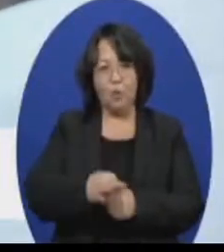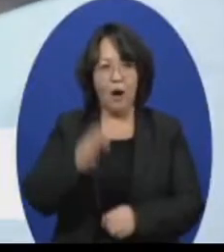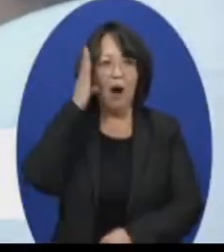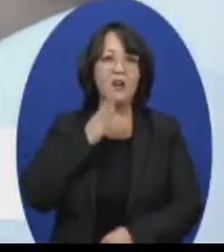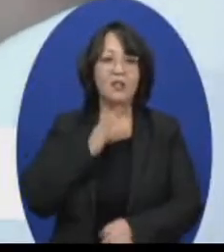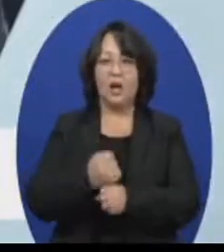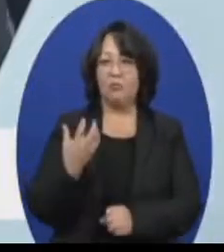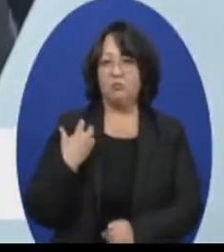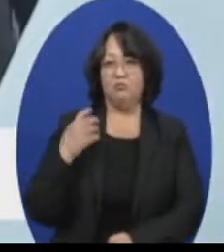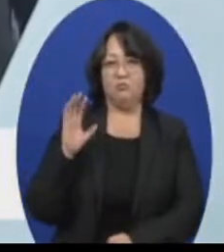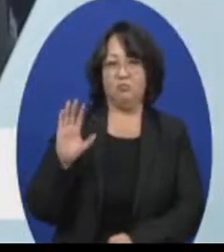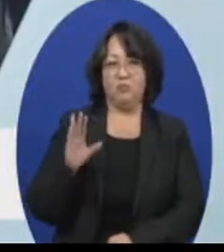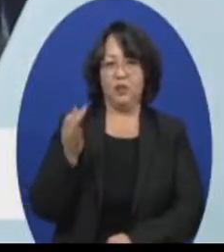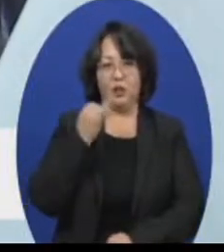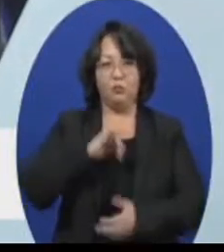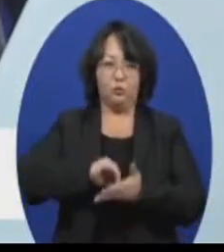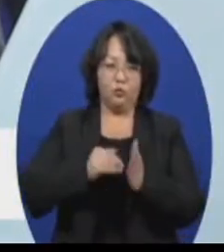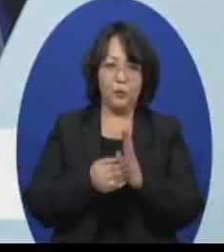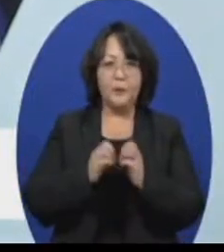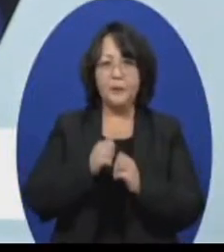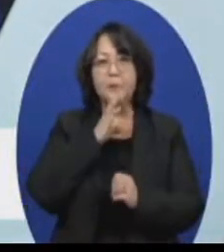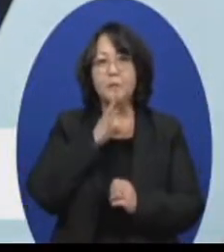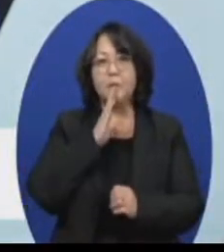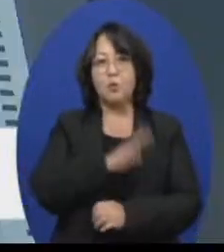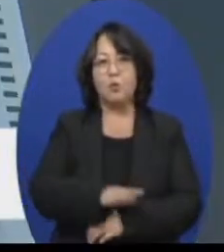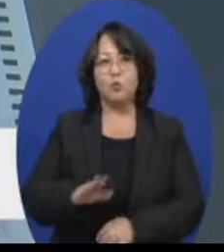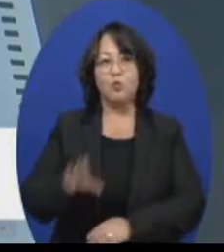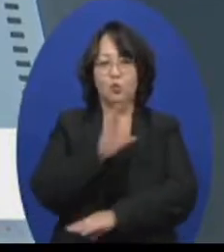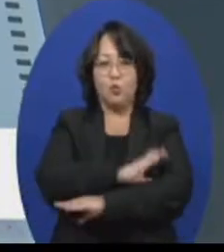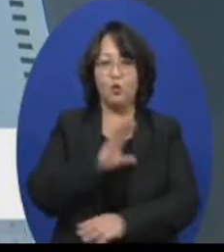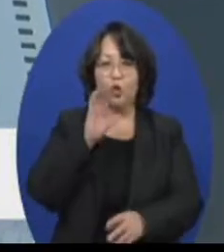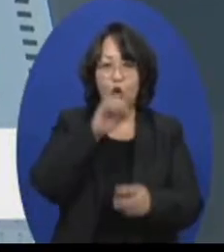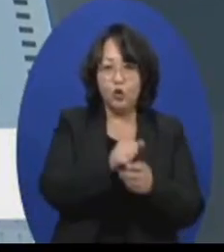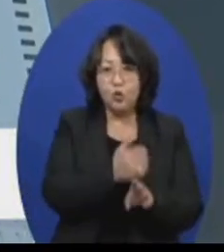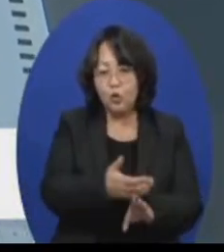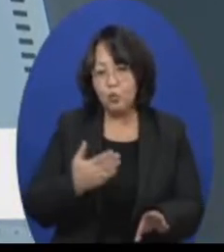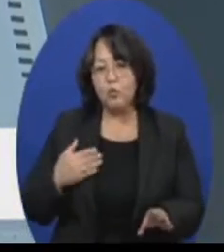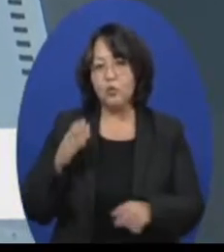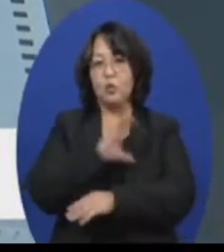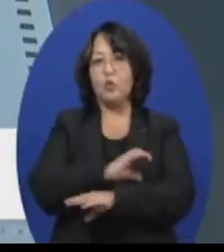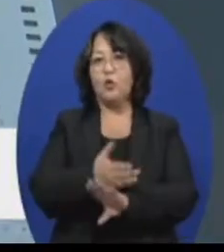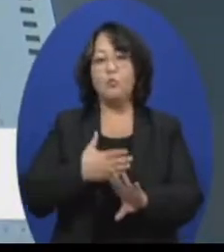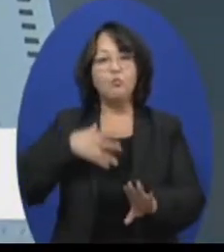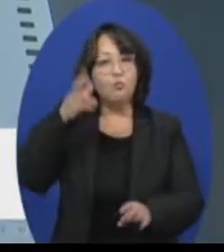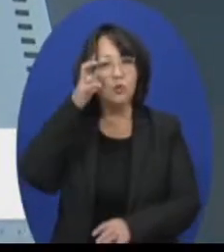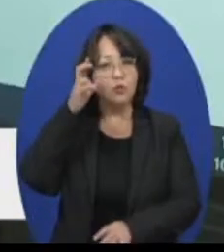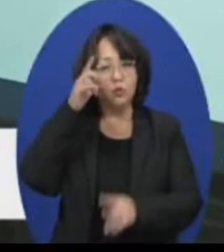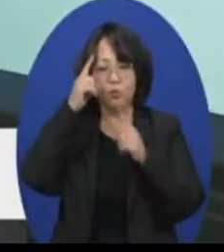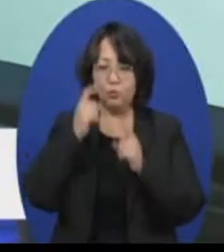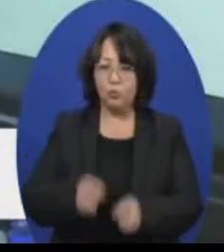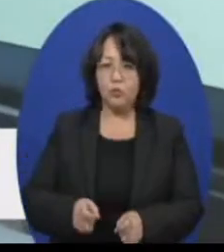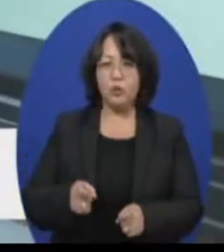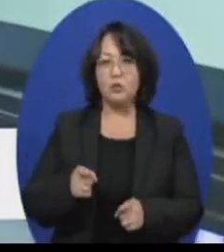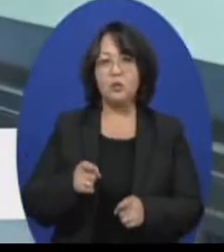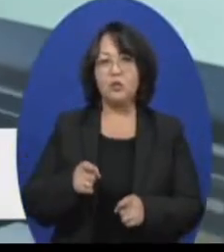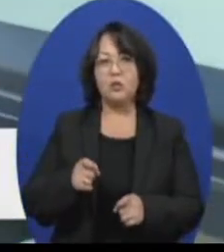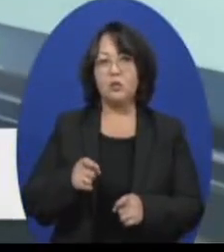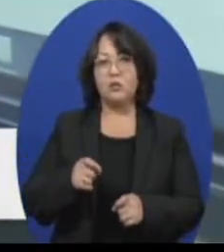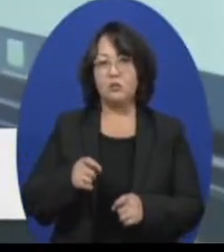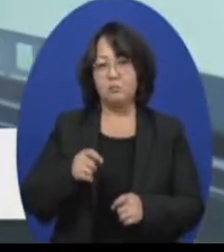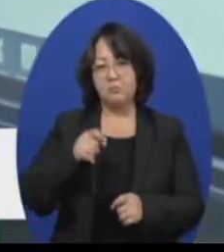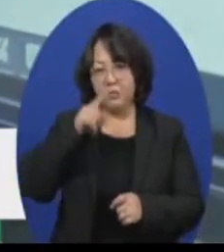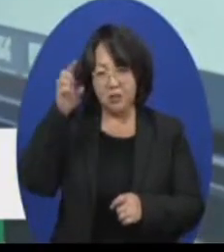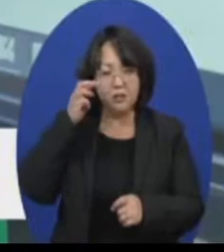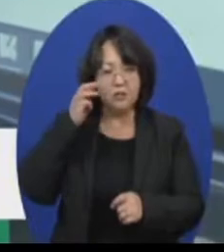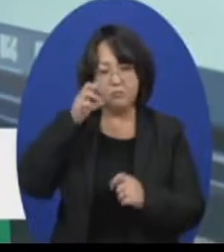эцэг их хариуцдаг болгоно гэж төлөвлөж байгаа юм. Хүүхдийг сургуулийн сурагч болохоос өмнө сургуулийн өмнөх боловсрол, хүмүүжил төлөвлөж тал дээр голлон